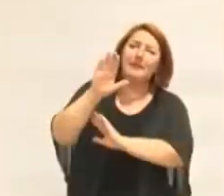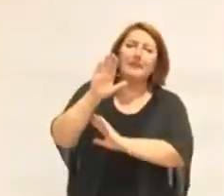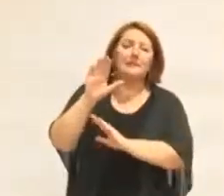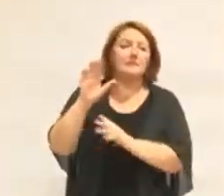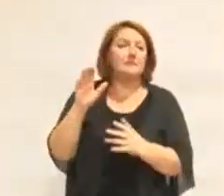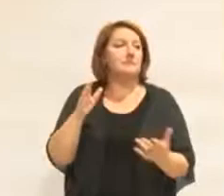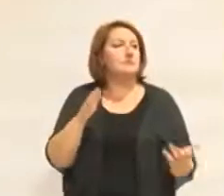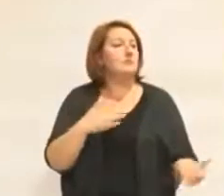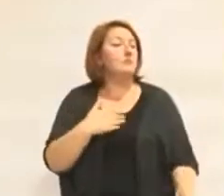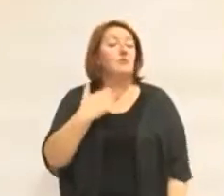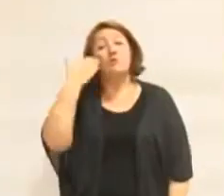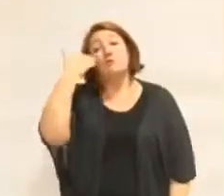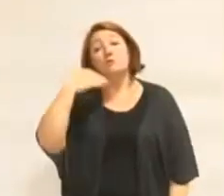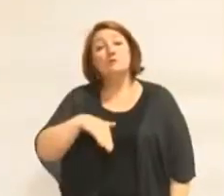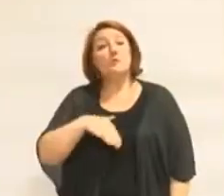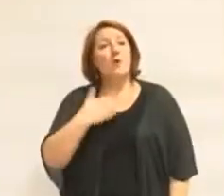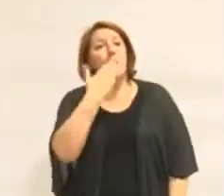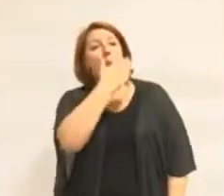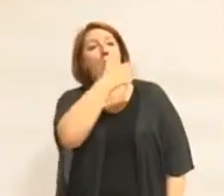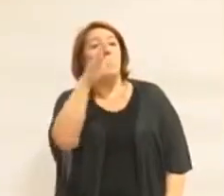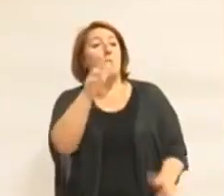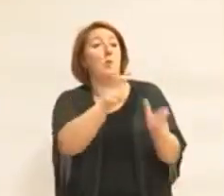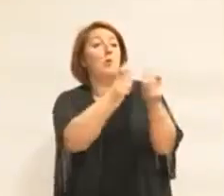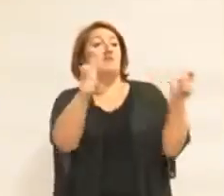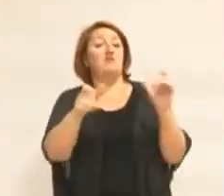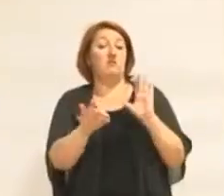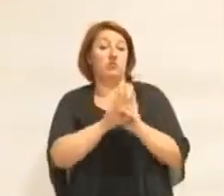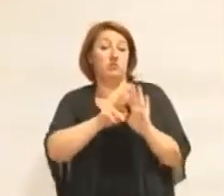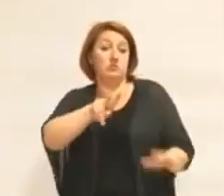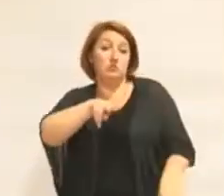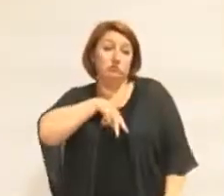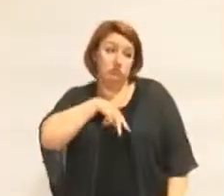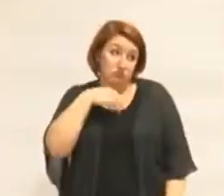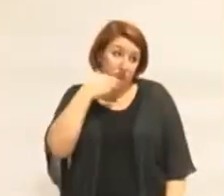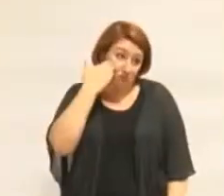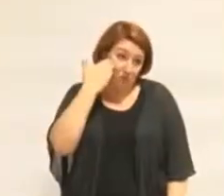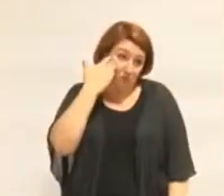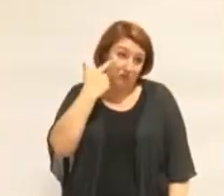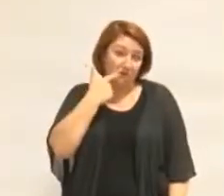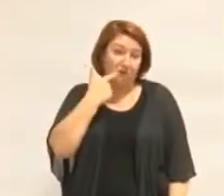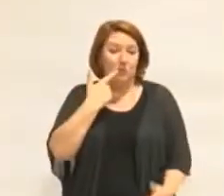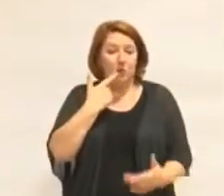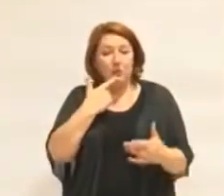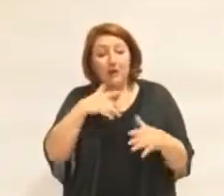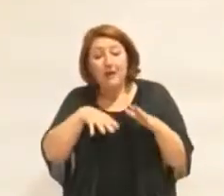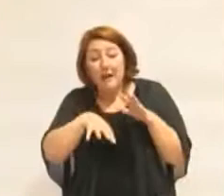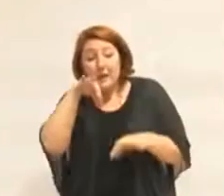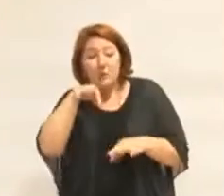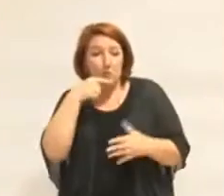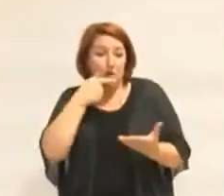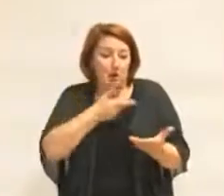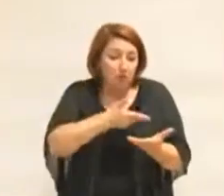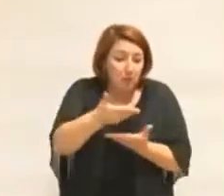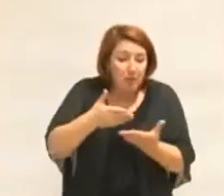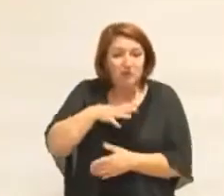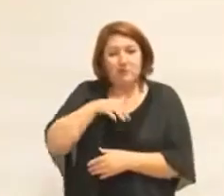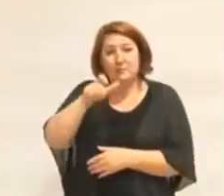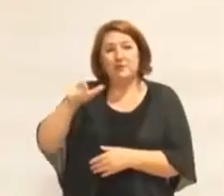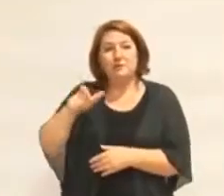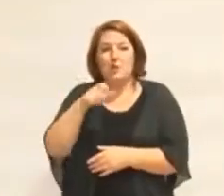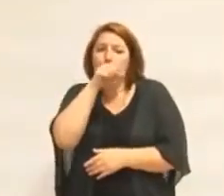Vous savez quelles sont mes fonctions dans une autre collectivité, donc j'en parle avec évidemment les élus. Certains sont des férus d'histoire